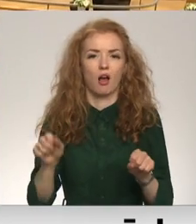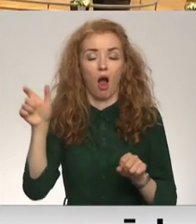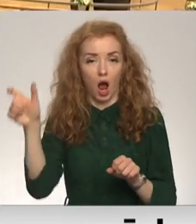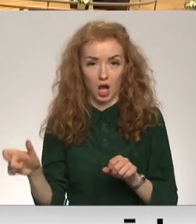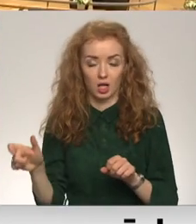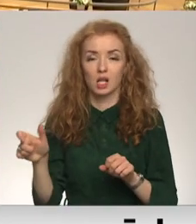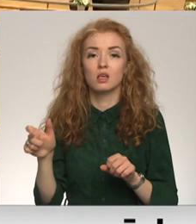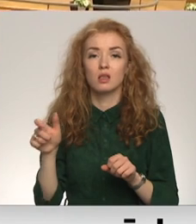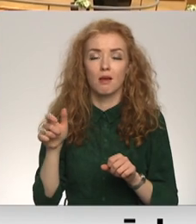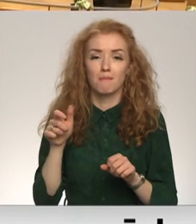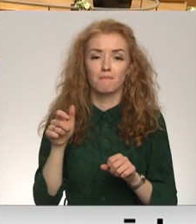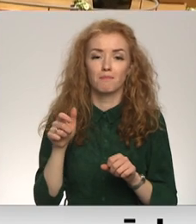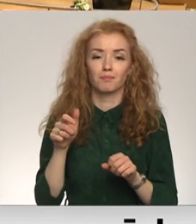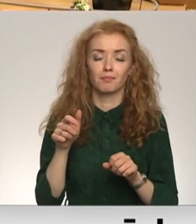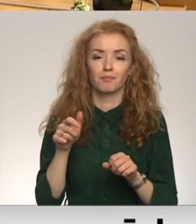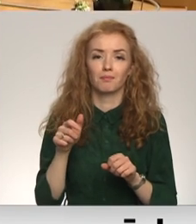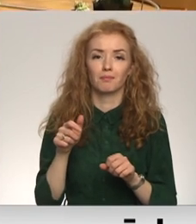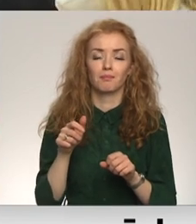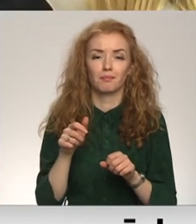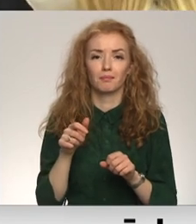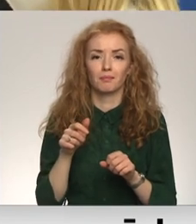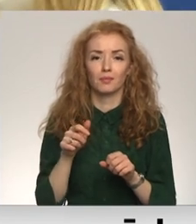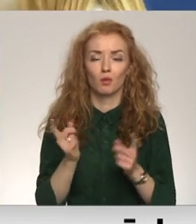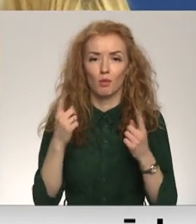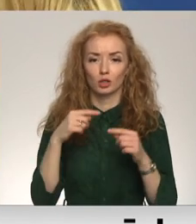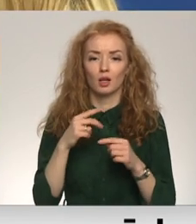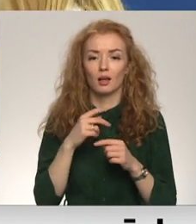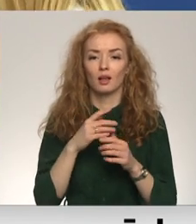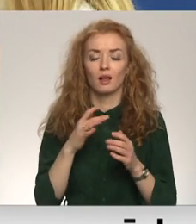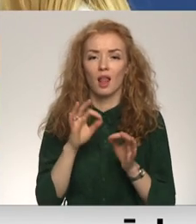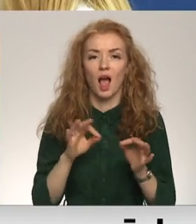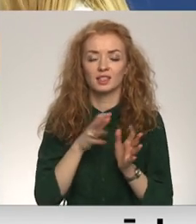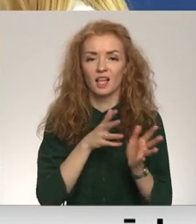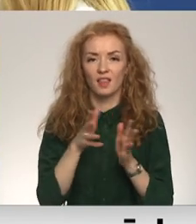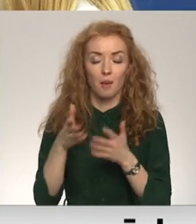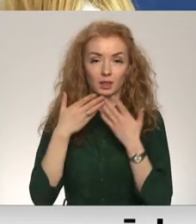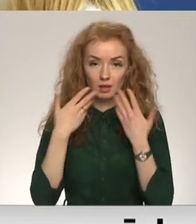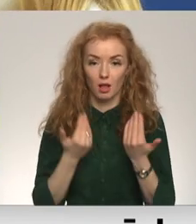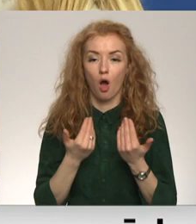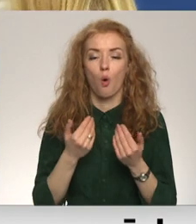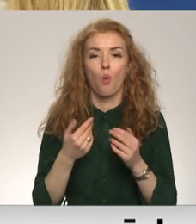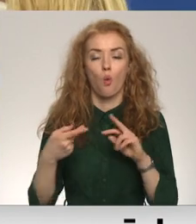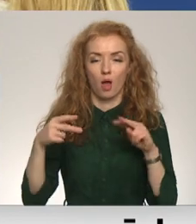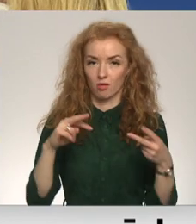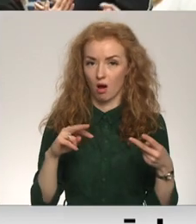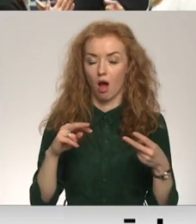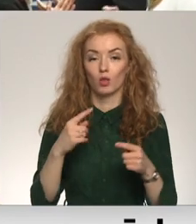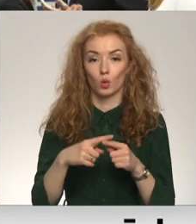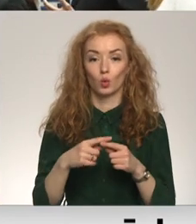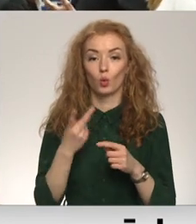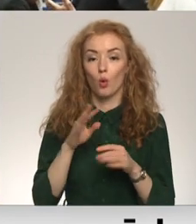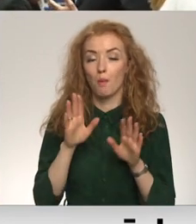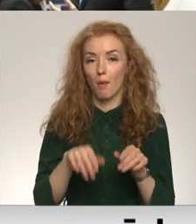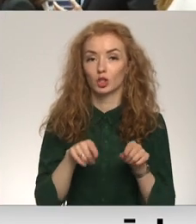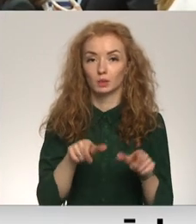lēmumu uzbrukt Ukrainai, šobrīd izskatās nekādas ietekmes nav, drīzāk gan pretēji. Lūko par pašām